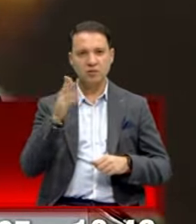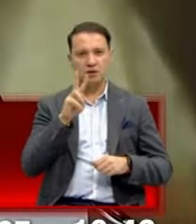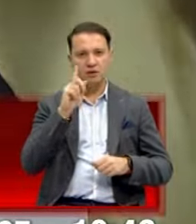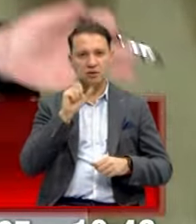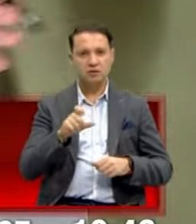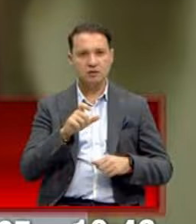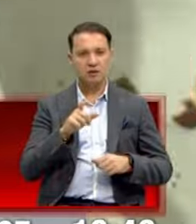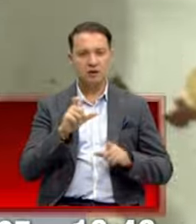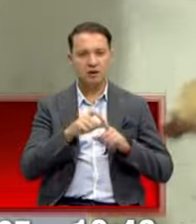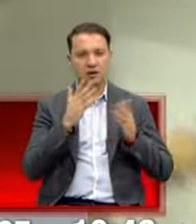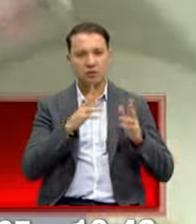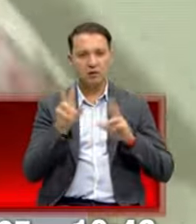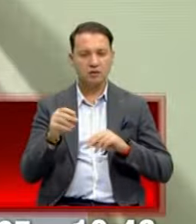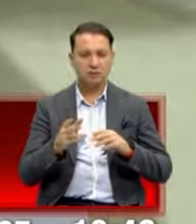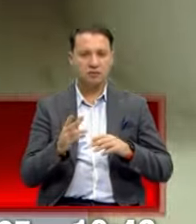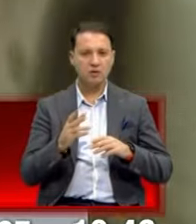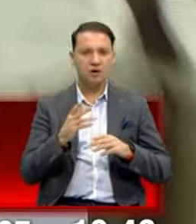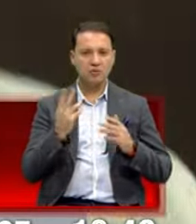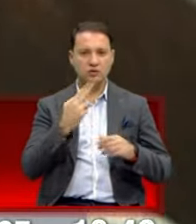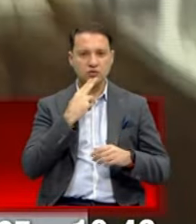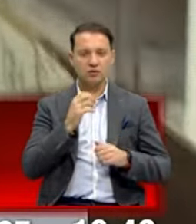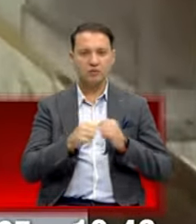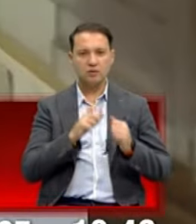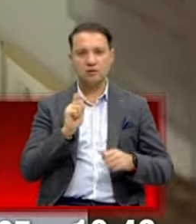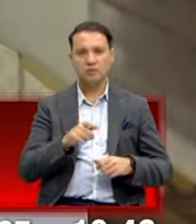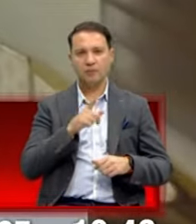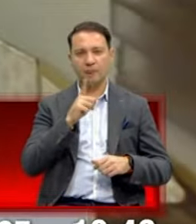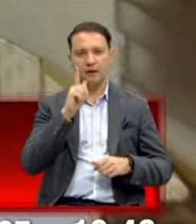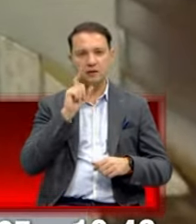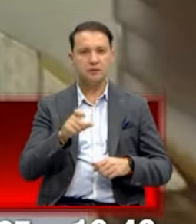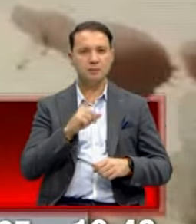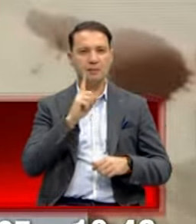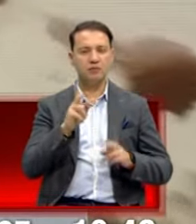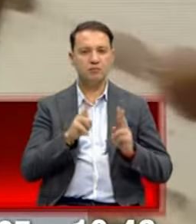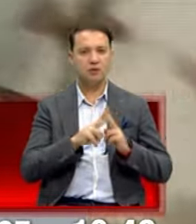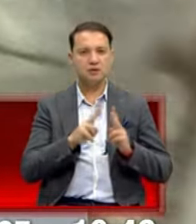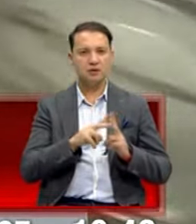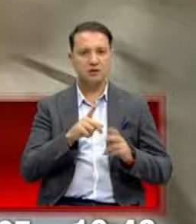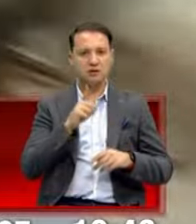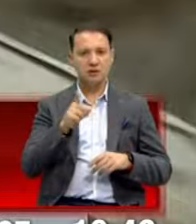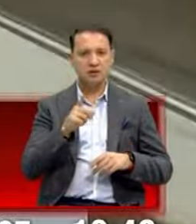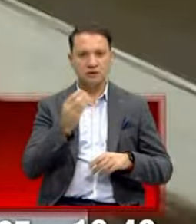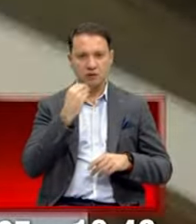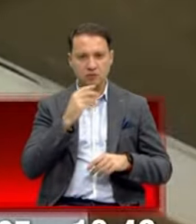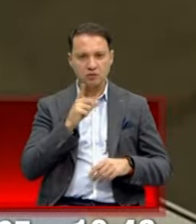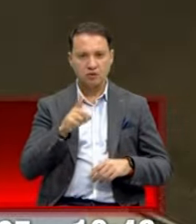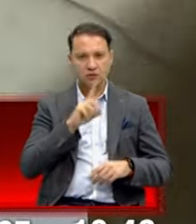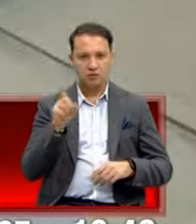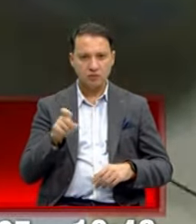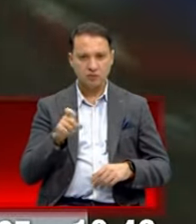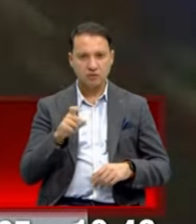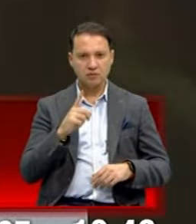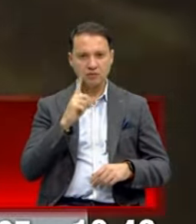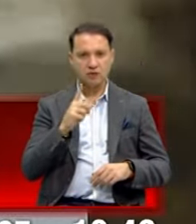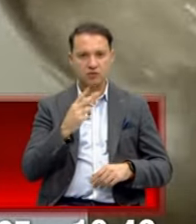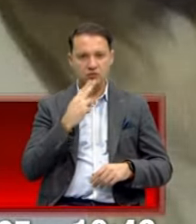iki kişi hem depoda yatıp kalkıyor hem de çikolata üretiyordu. O kişilerden biri polislerin "sen yer misin bunları" sorusuna